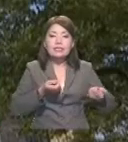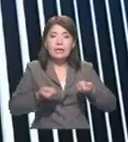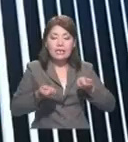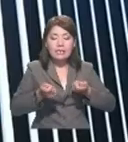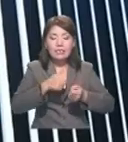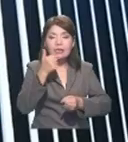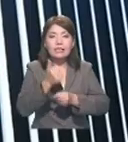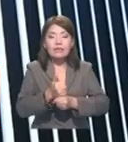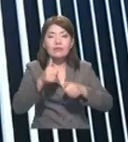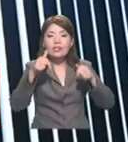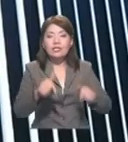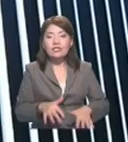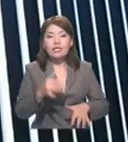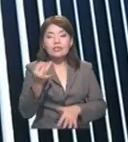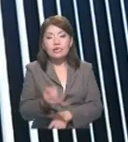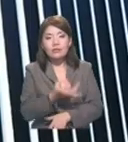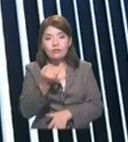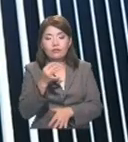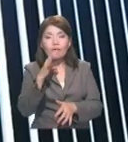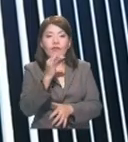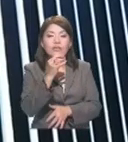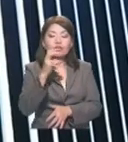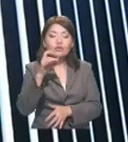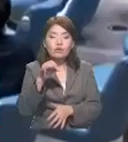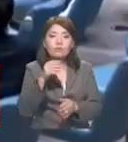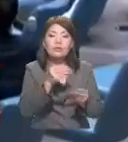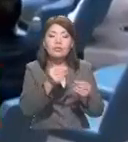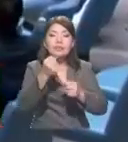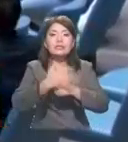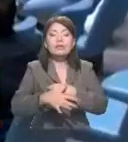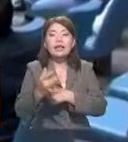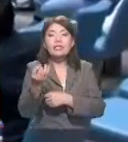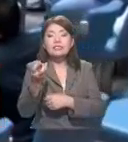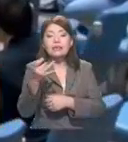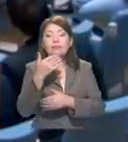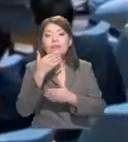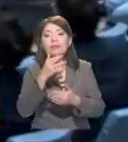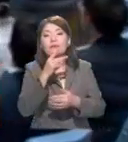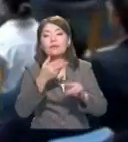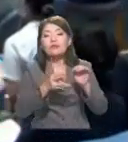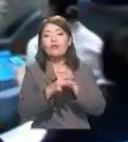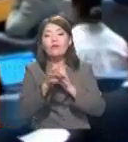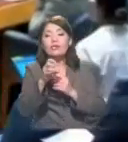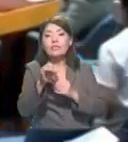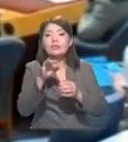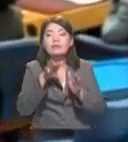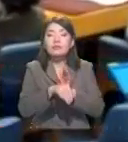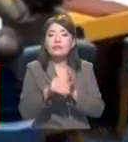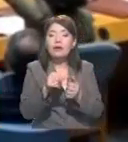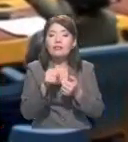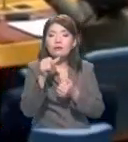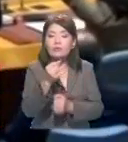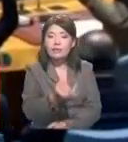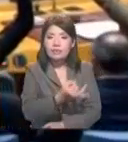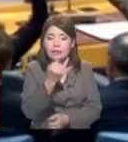принятия глобальных решений и заинтересованность Вашингтона во взаимодействии с Центральной Азией. Последний момент для иностранных экспертов, похоже, представляет особый интерес.